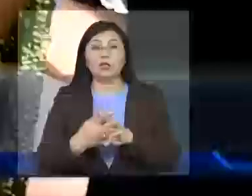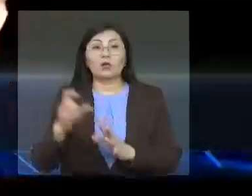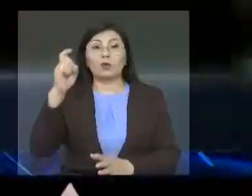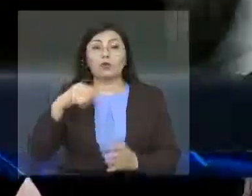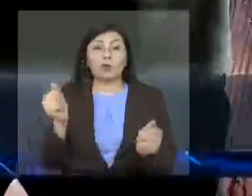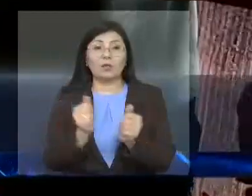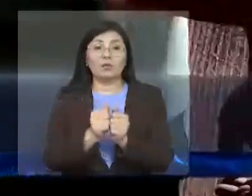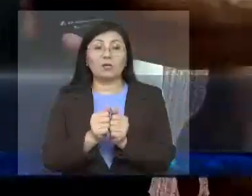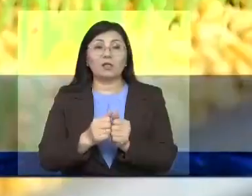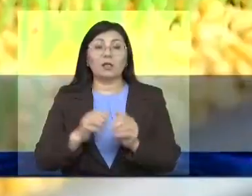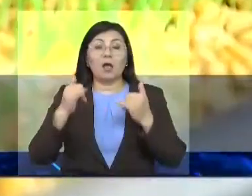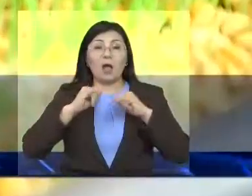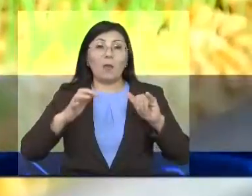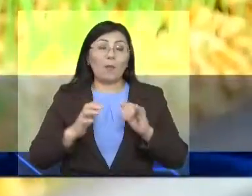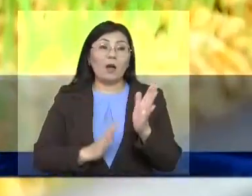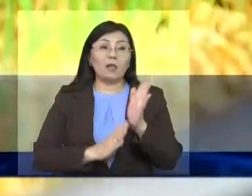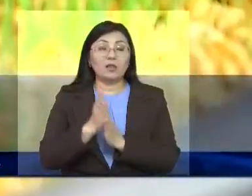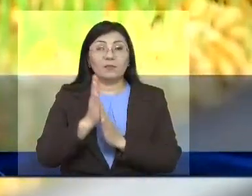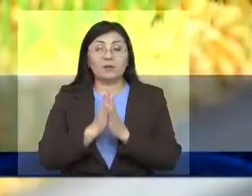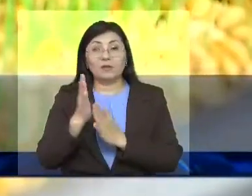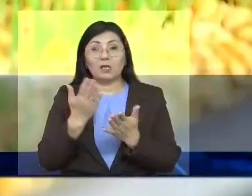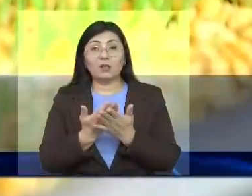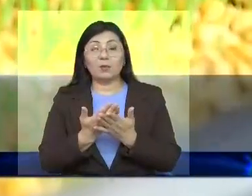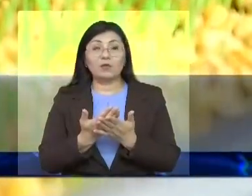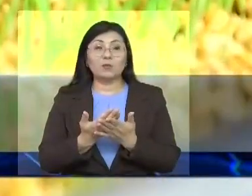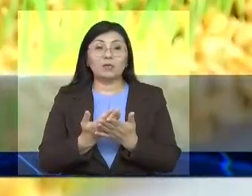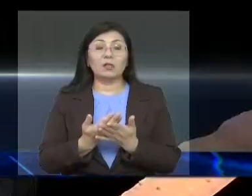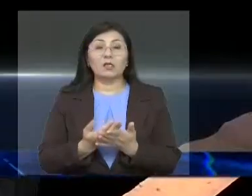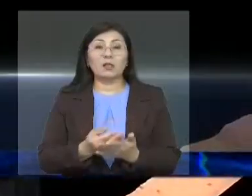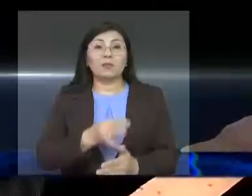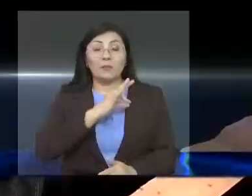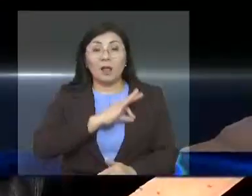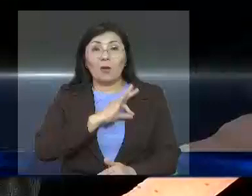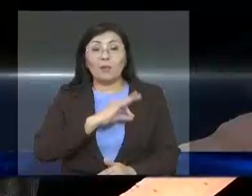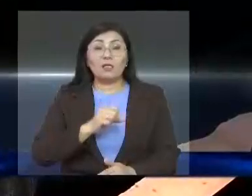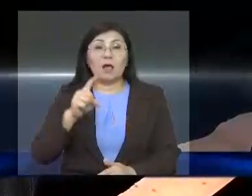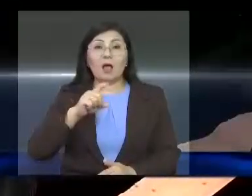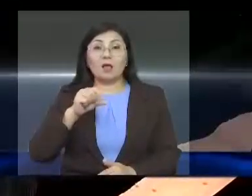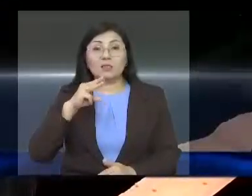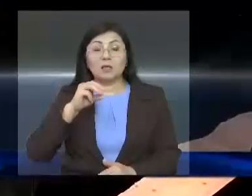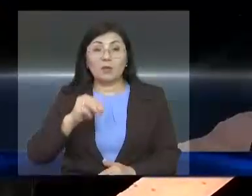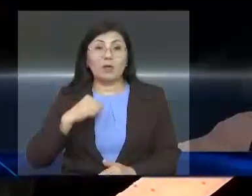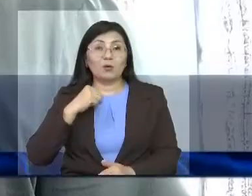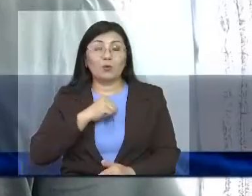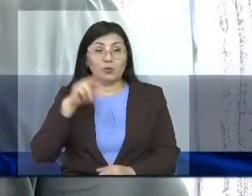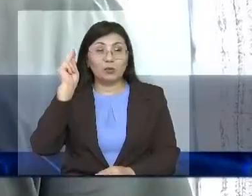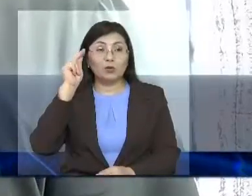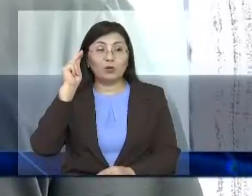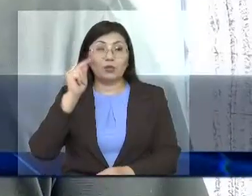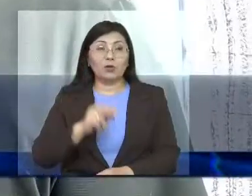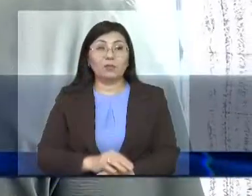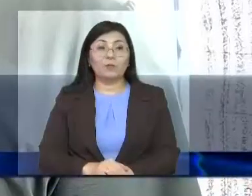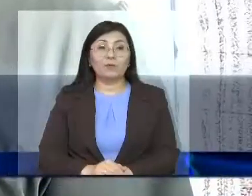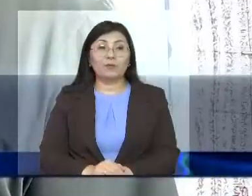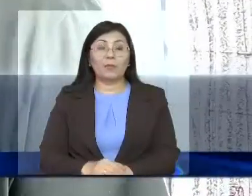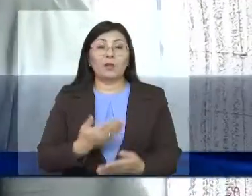арқылы мал азығын өсіріп отыр. Шөп өсіру үшін топырақты қажет етпейтін тәсіл туралы азамат өздігінен ізденіп үйрене бастапты. Мысалы, мен бір